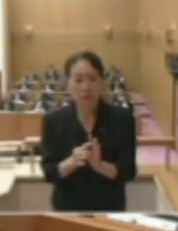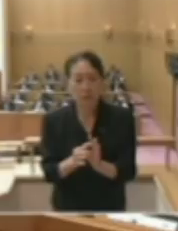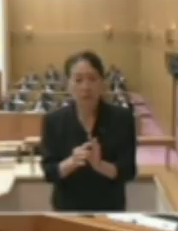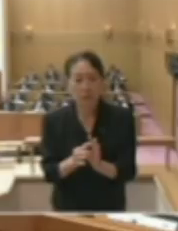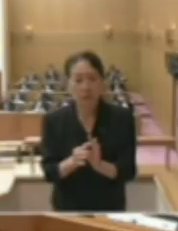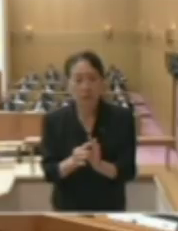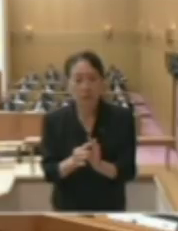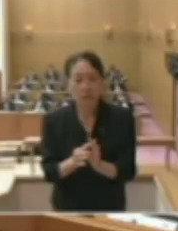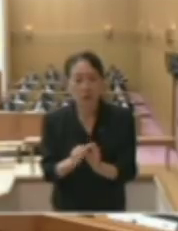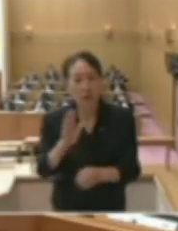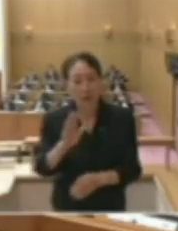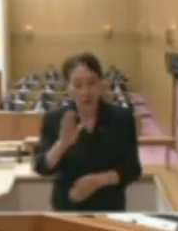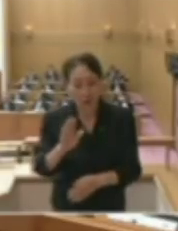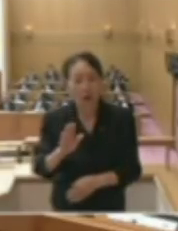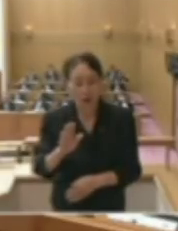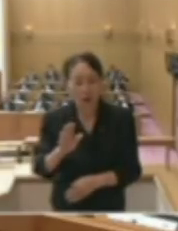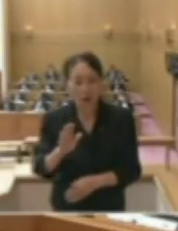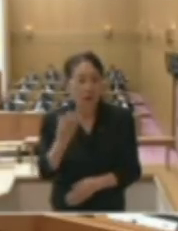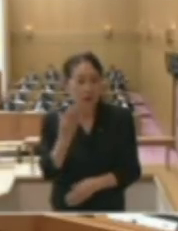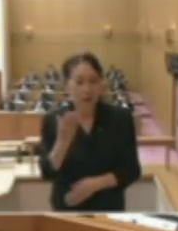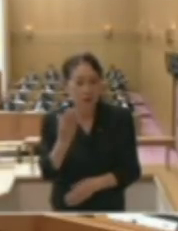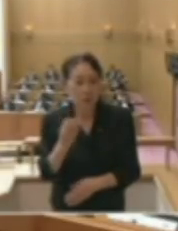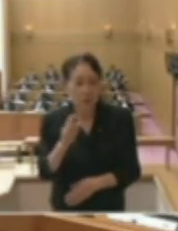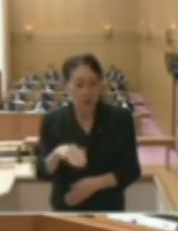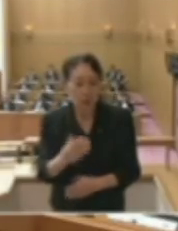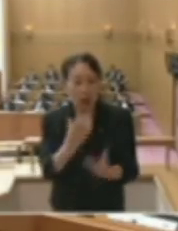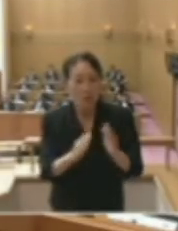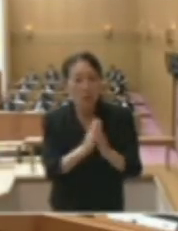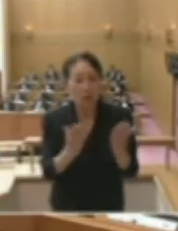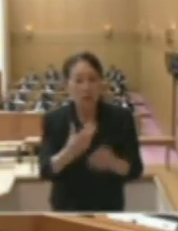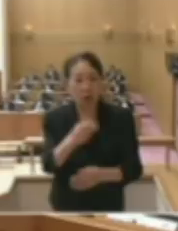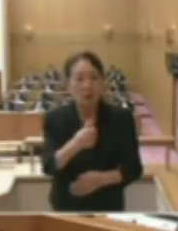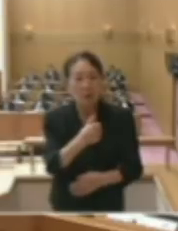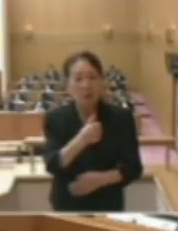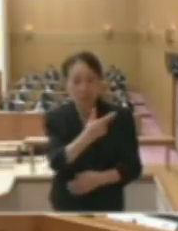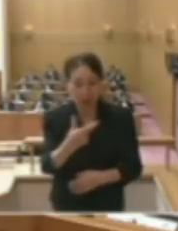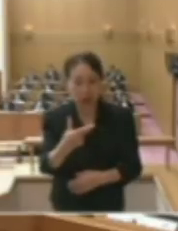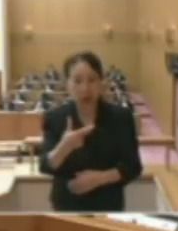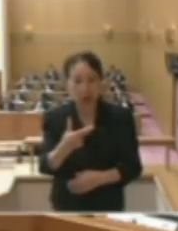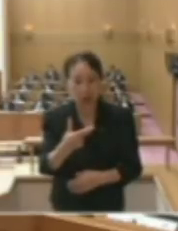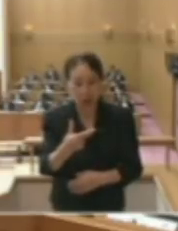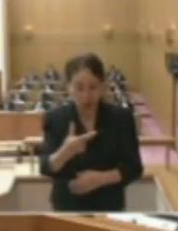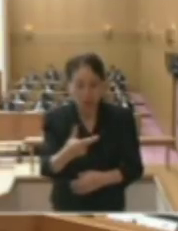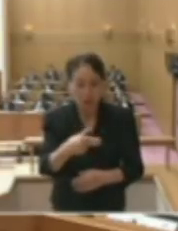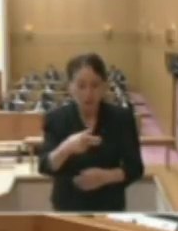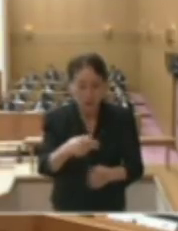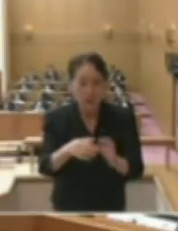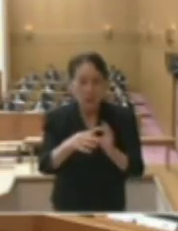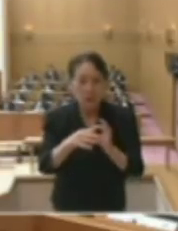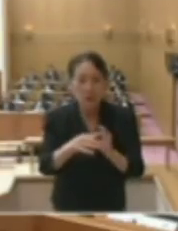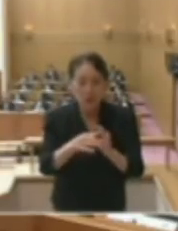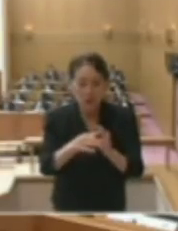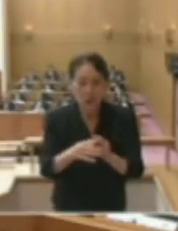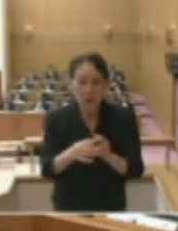以下、初回質問で申し上げました、今の森本真治氏支援をめぐる質疑を重点に、一部昨